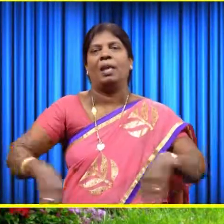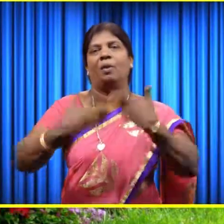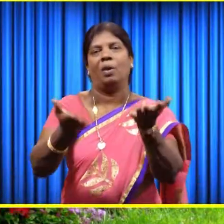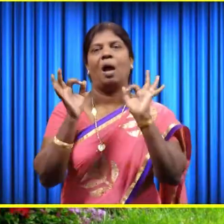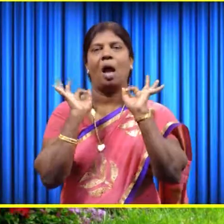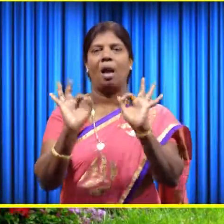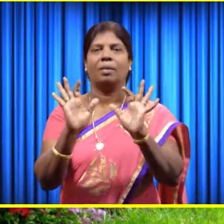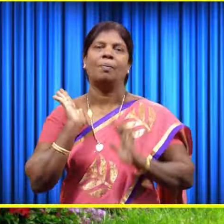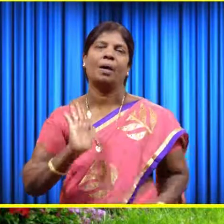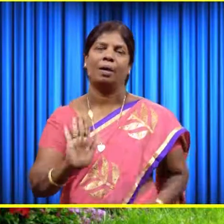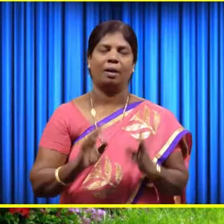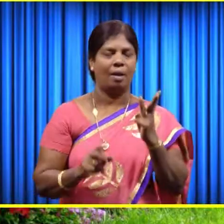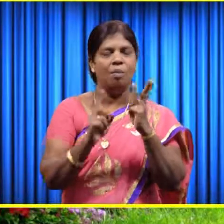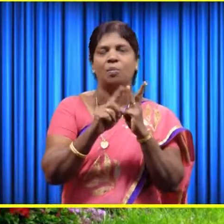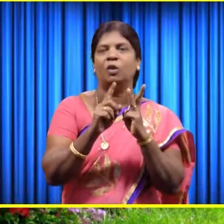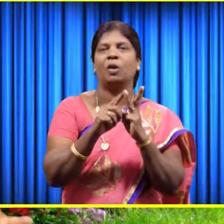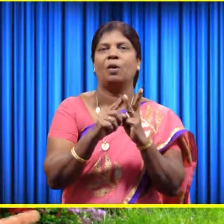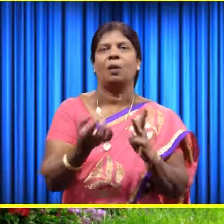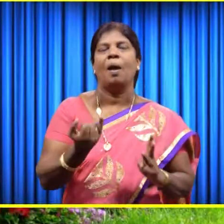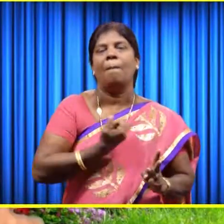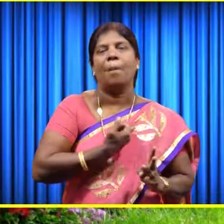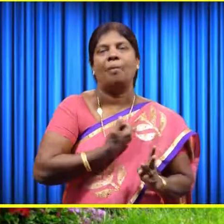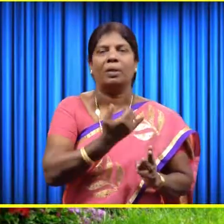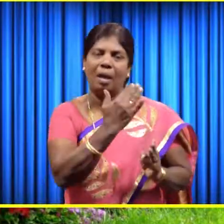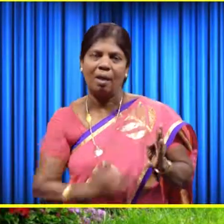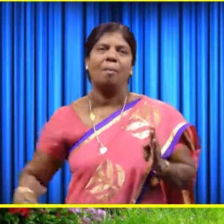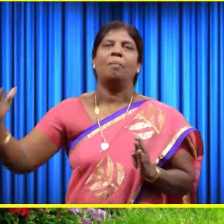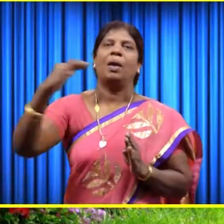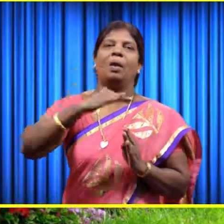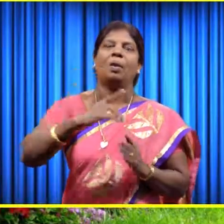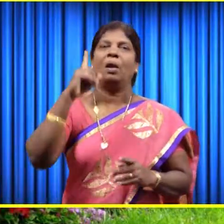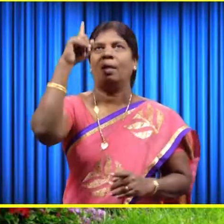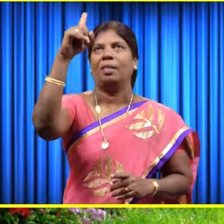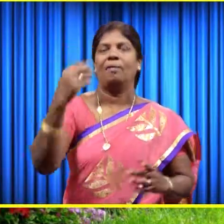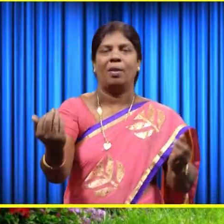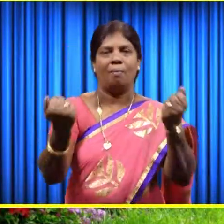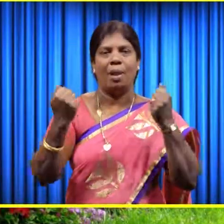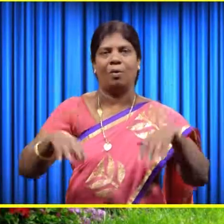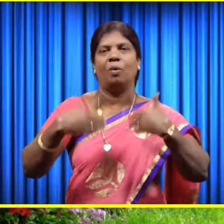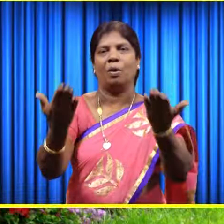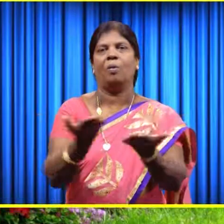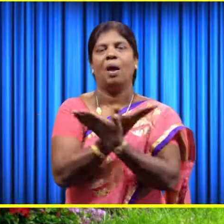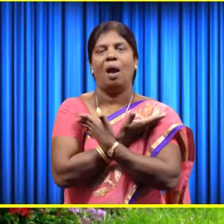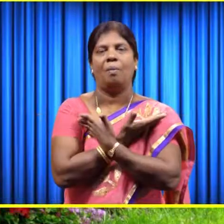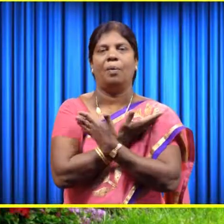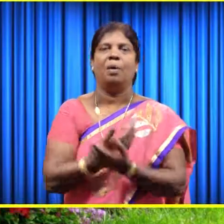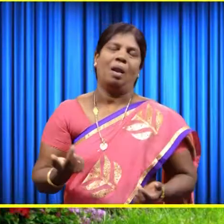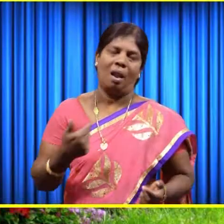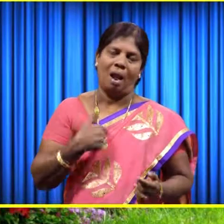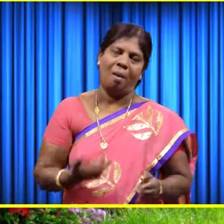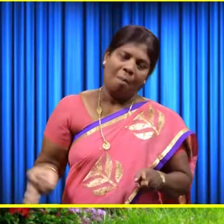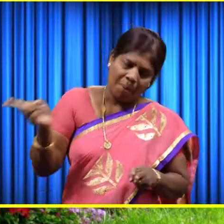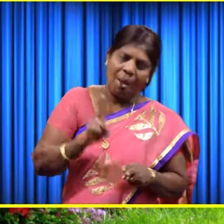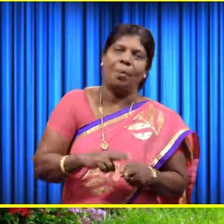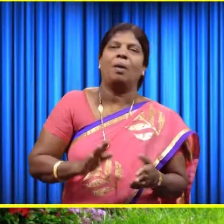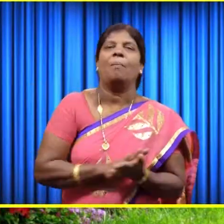காத்திருக்கிறார். மூன்றாவதாக, பாவத்தை மேற்கொள்ள உங்களுக்கு பலன் அளிக்கும் அன்பு. அதன் பிறகு நான் மறுபடியும்